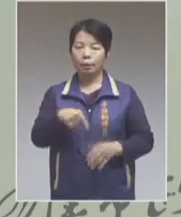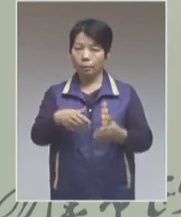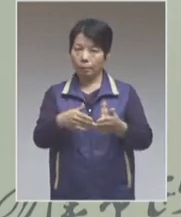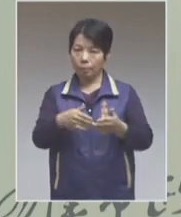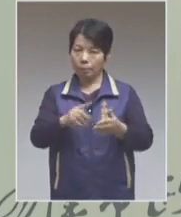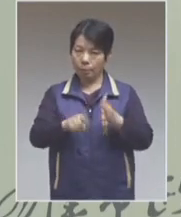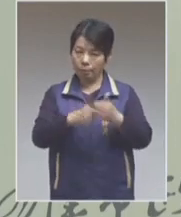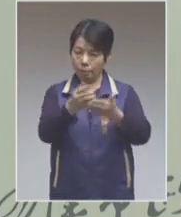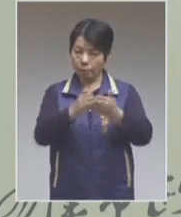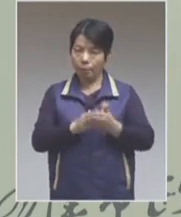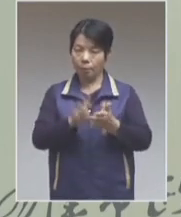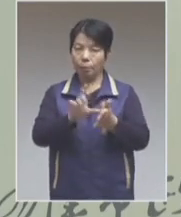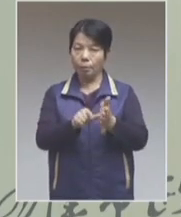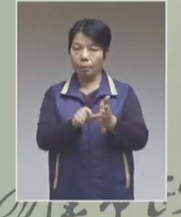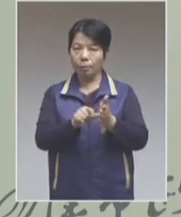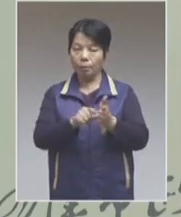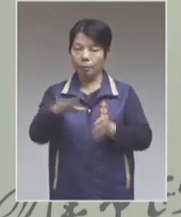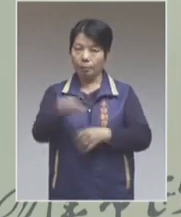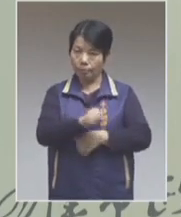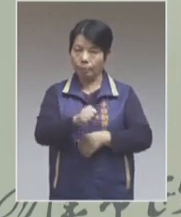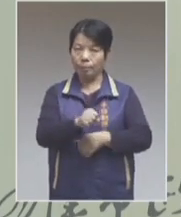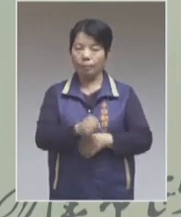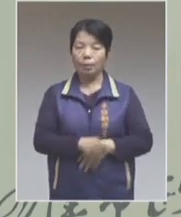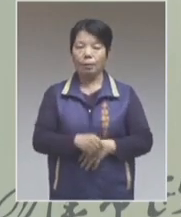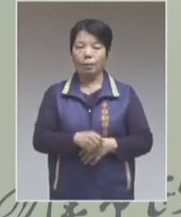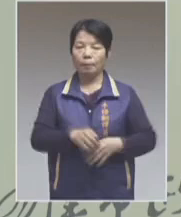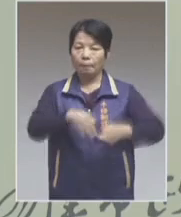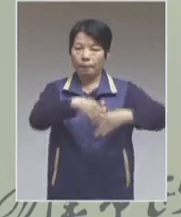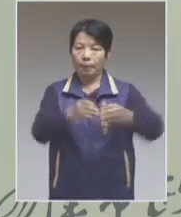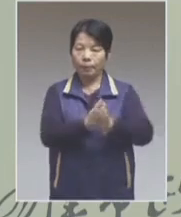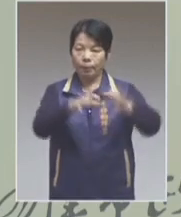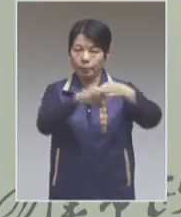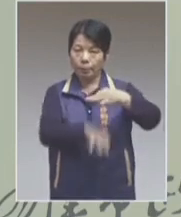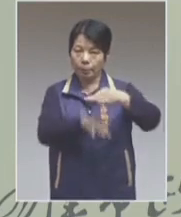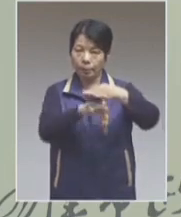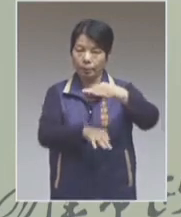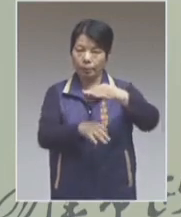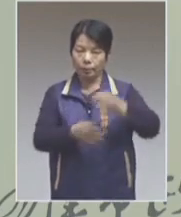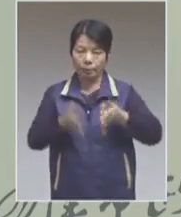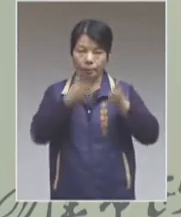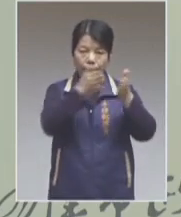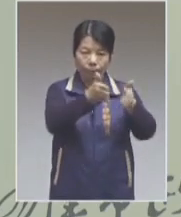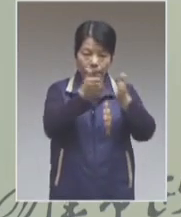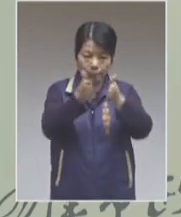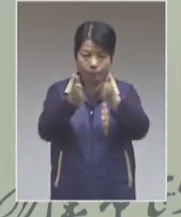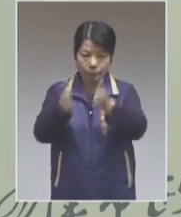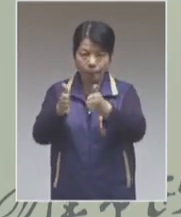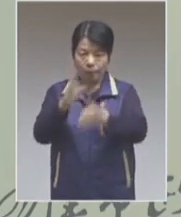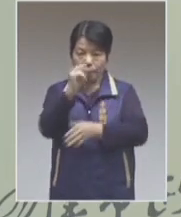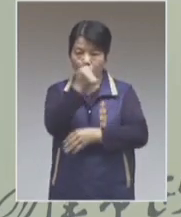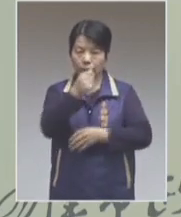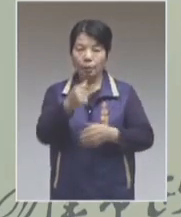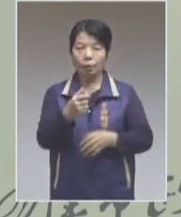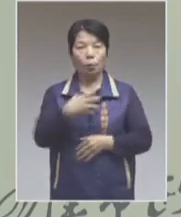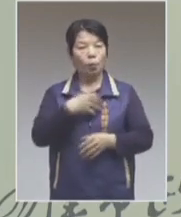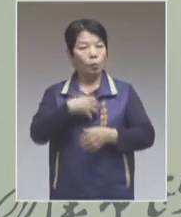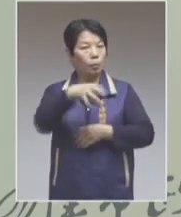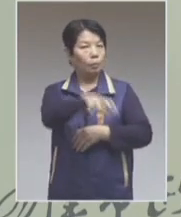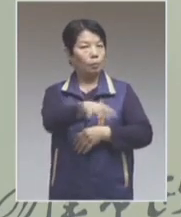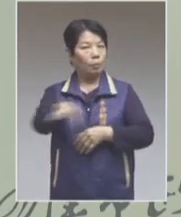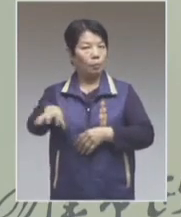的来进行疫调跟针对一些特定风险区啊，或者